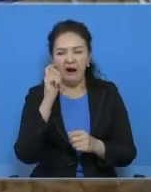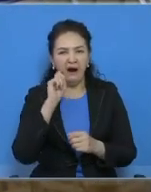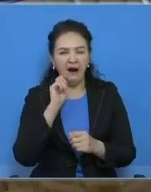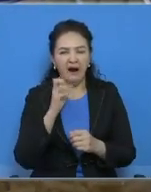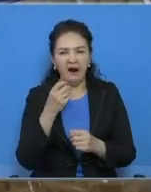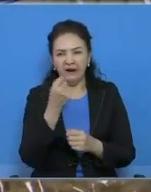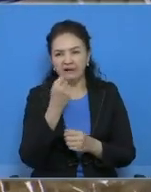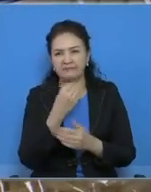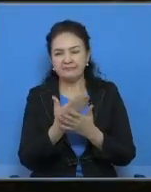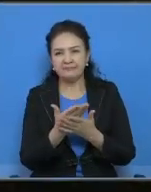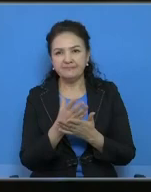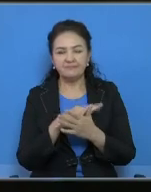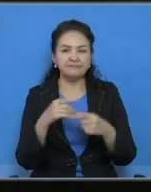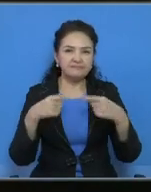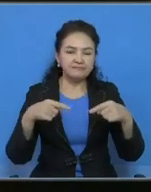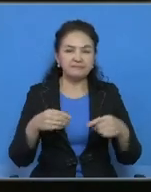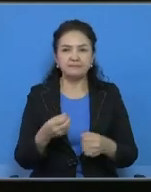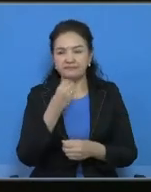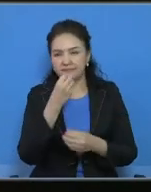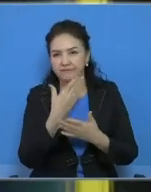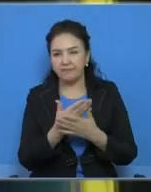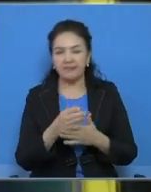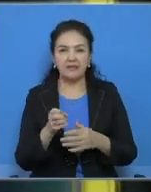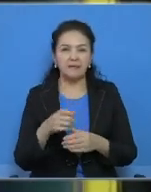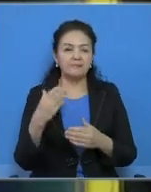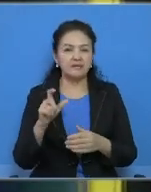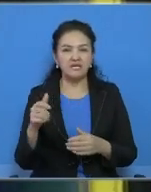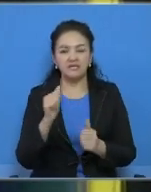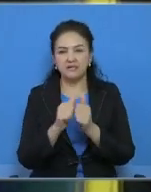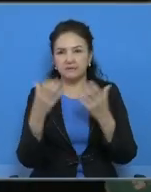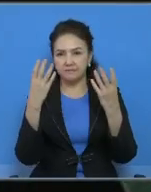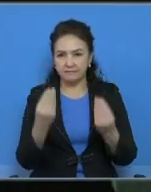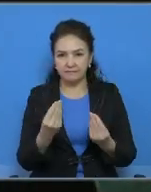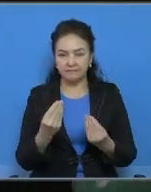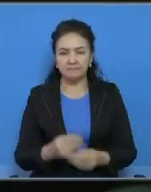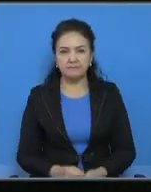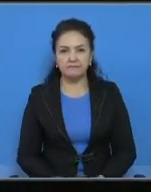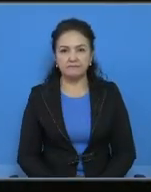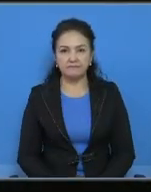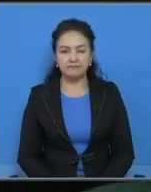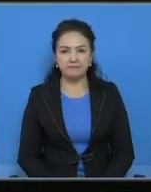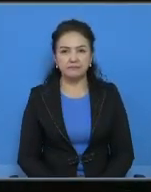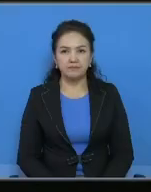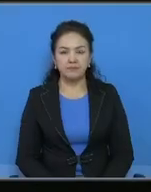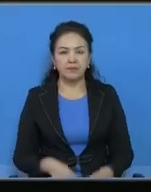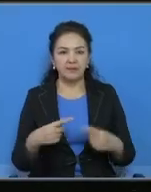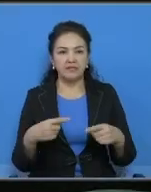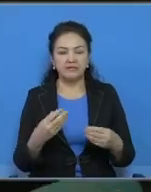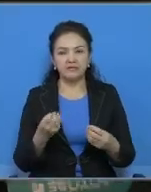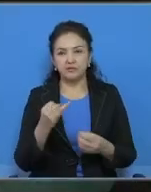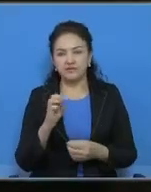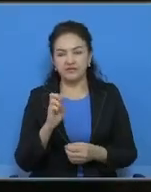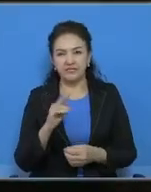рис, макаронные изделия и другие продукты, которые потребляются населением ежедневно. Социальные товары и так далее. Дешевый сегмент у